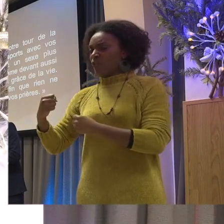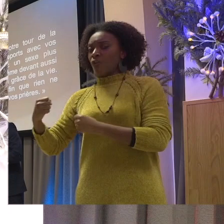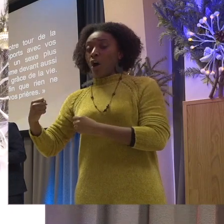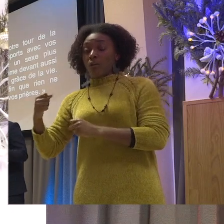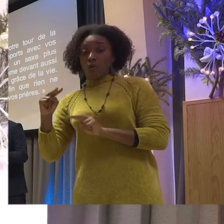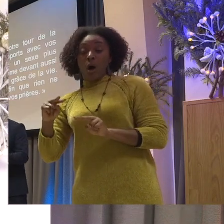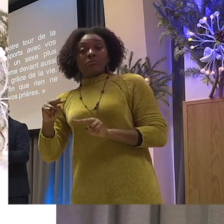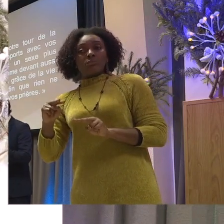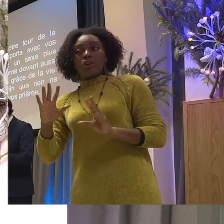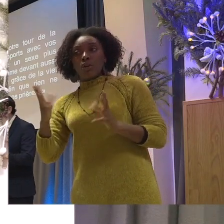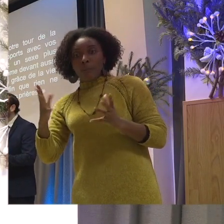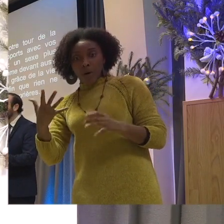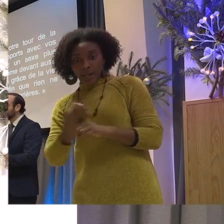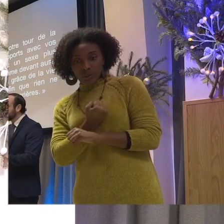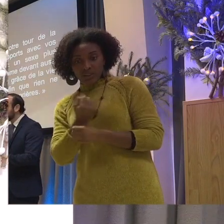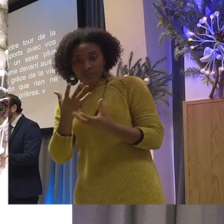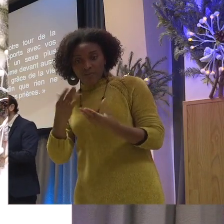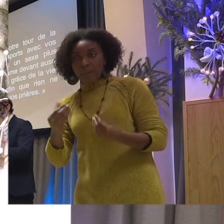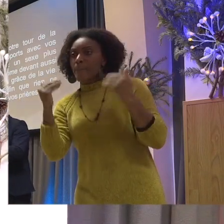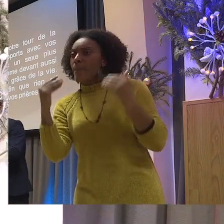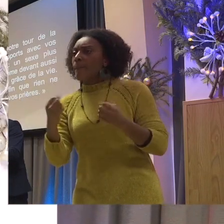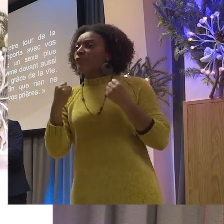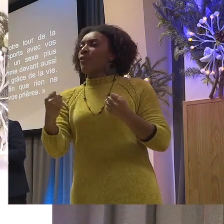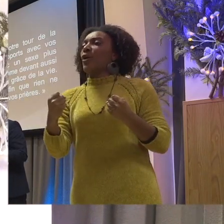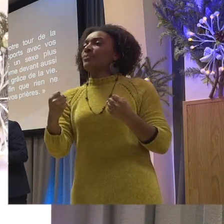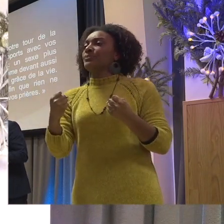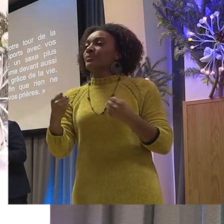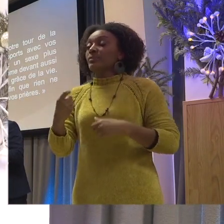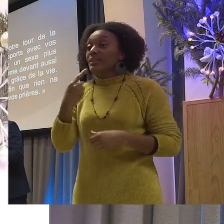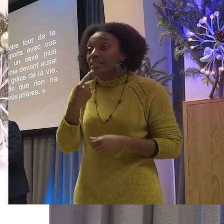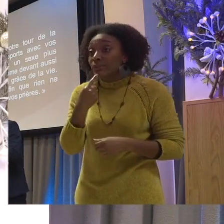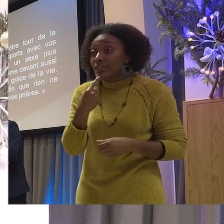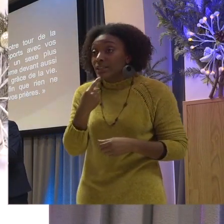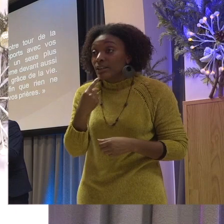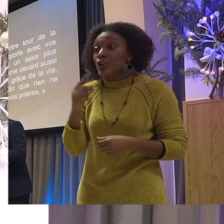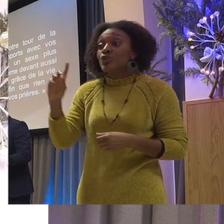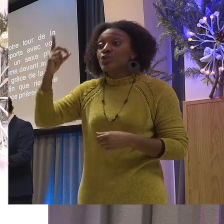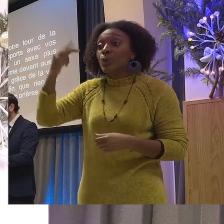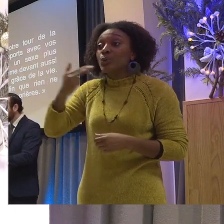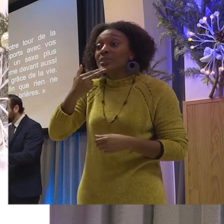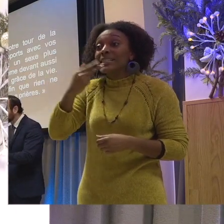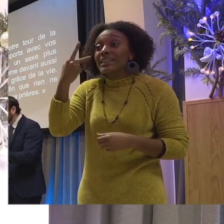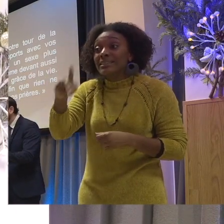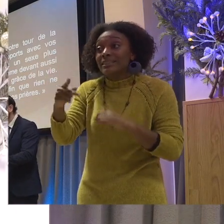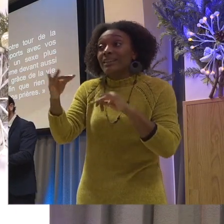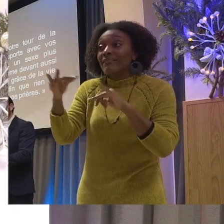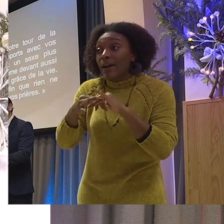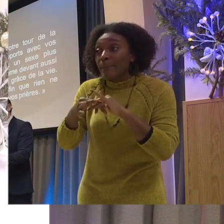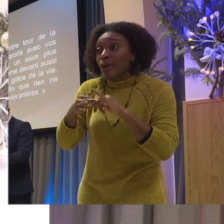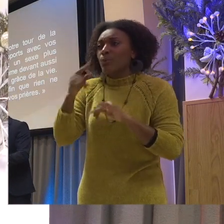confondre les fortes. Ça signifie que Dieu, mon frère, se servira de ta femme pour confondre l'ennemi. Amen. Prends soin